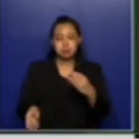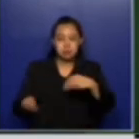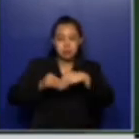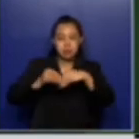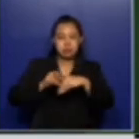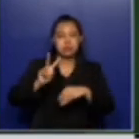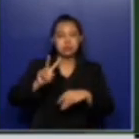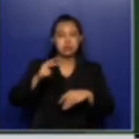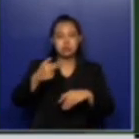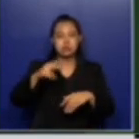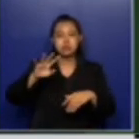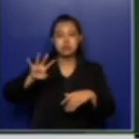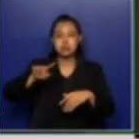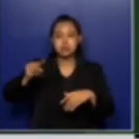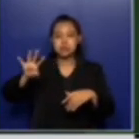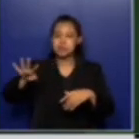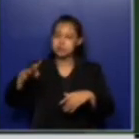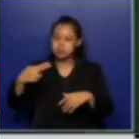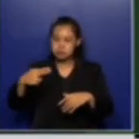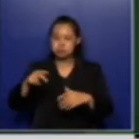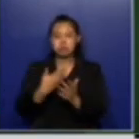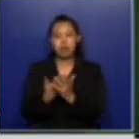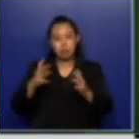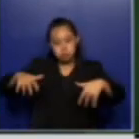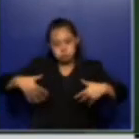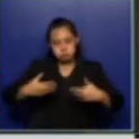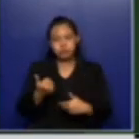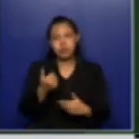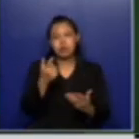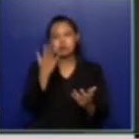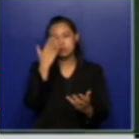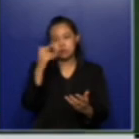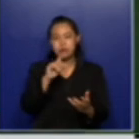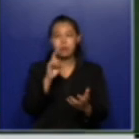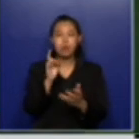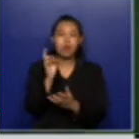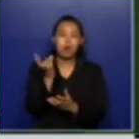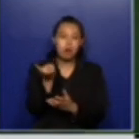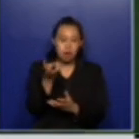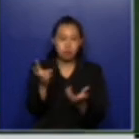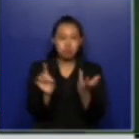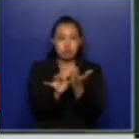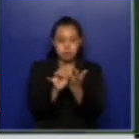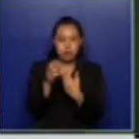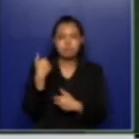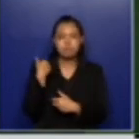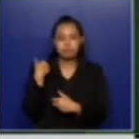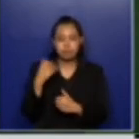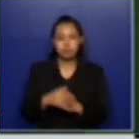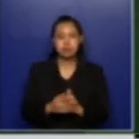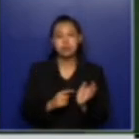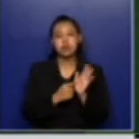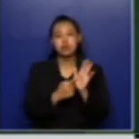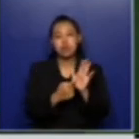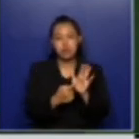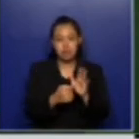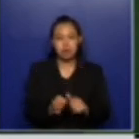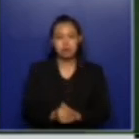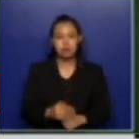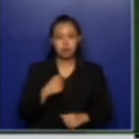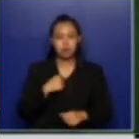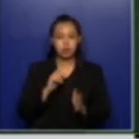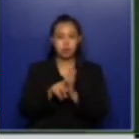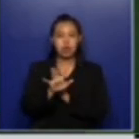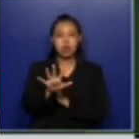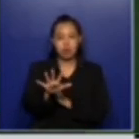จากการเป็นข้าวที่มีคุณภาพนะครับอันนี้คือตัวอย่างหนึ่งซึ่งอยากจะนำเสนอท่านประธานผมมีเวลาอีก5นาทีครับ